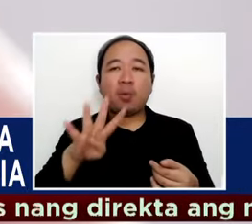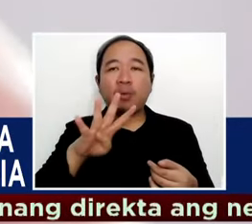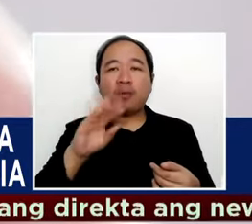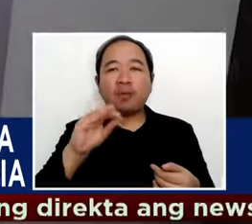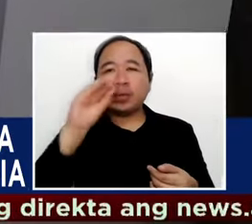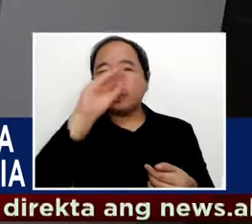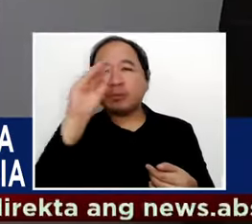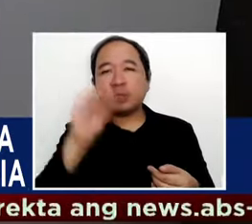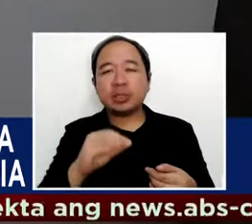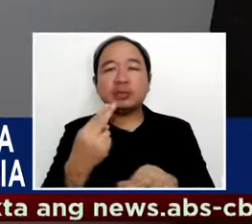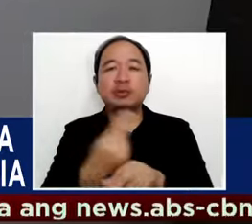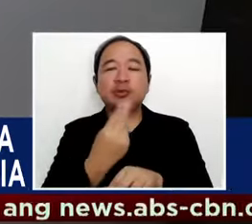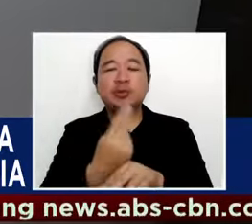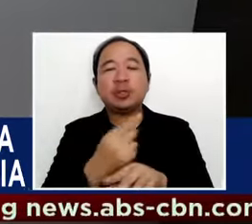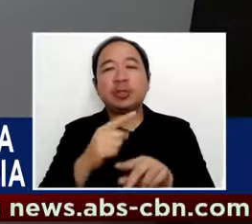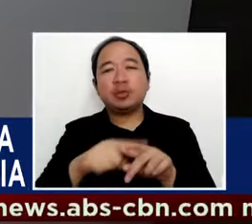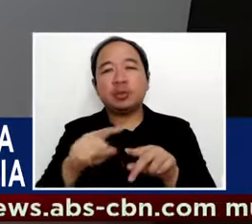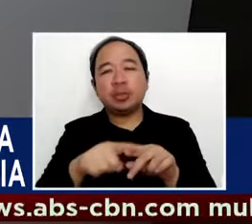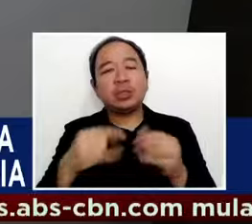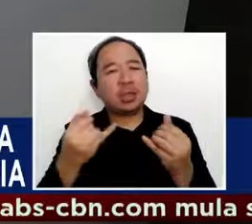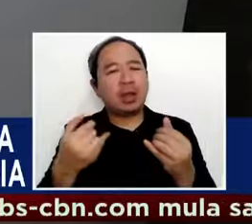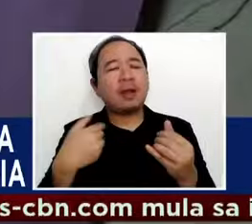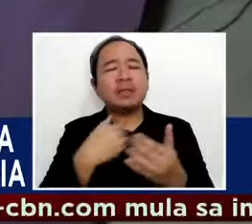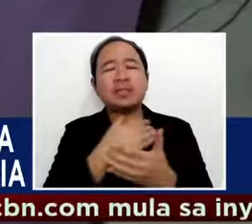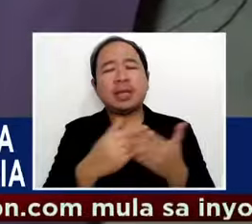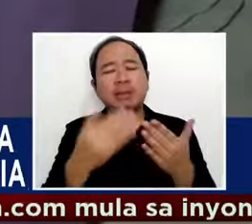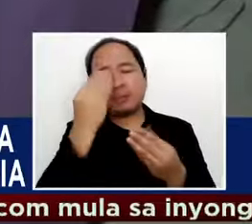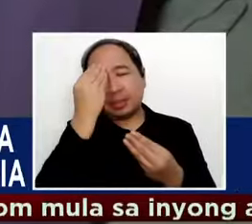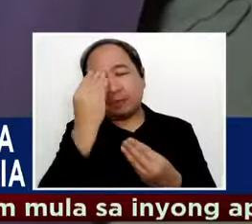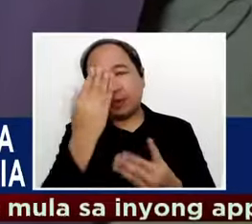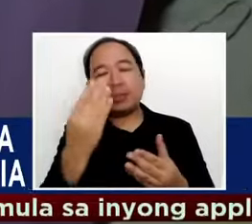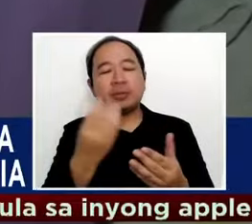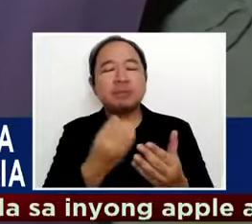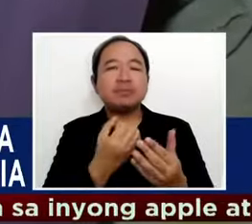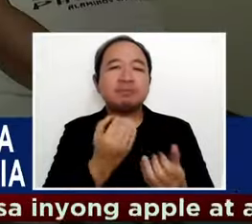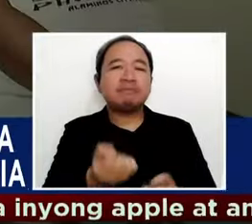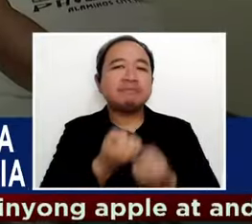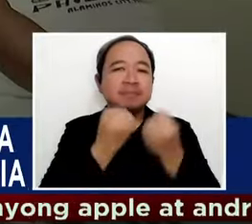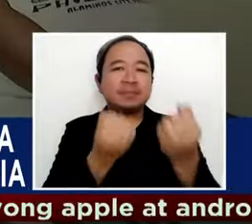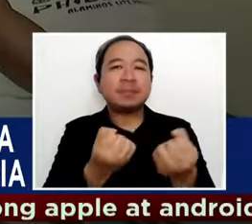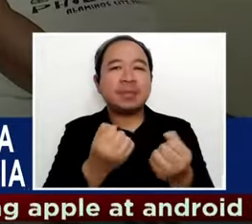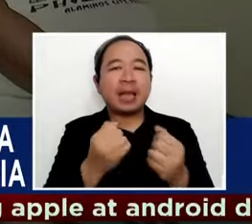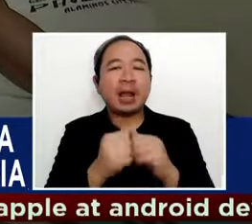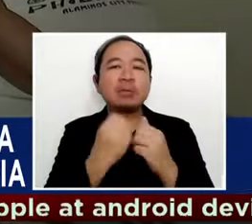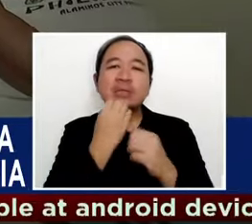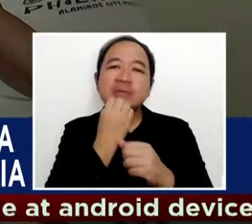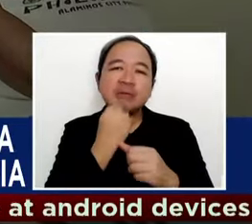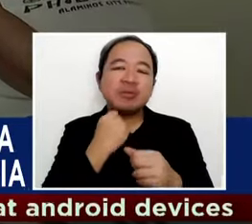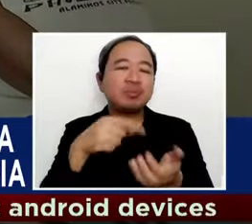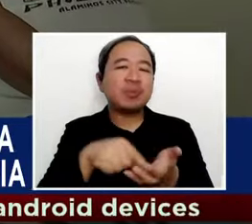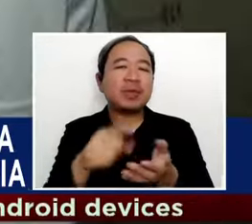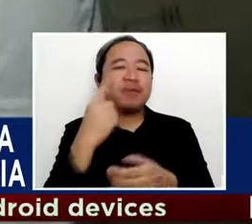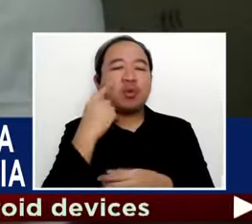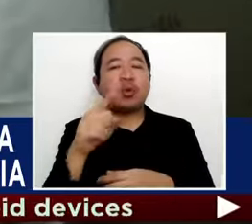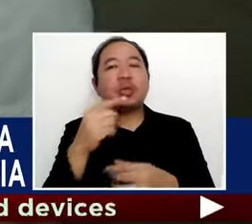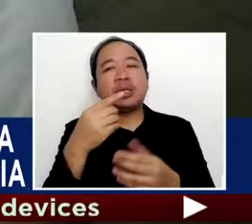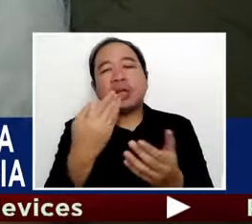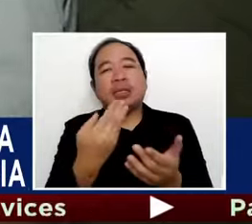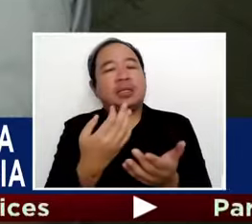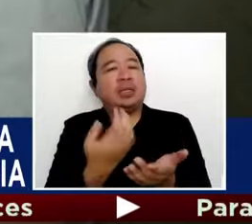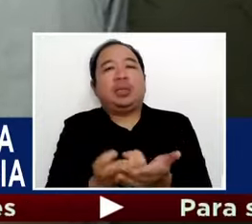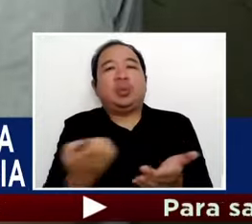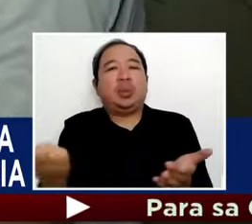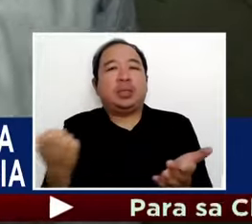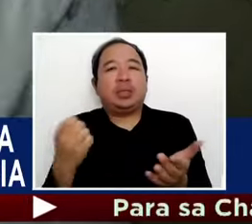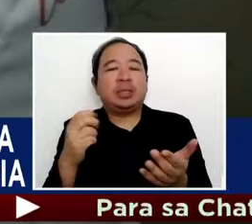natin sa kuryente, naglabas ng ilang tipid tips ang Meralco, partikular na sa mga appliances na ginagamit pampawi ng init. Sa